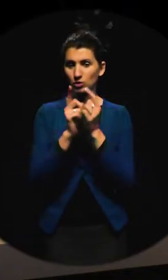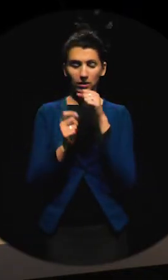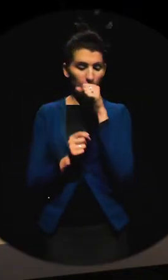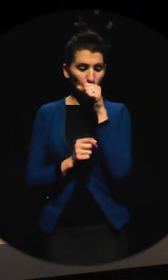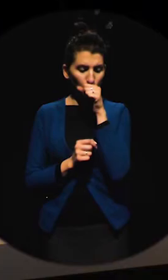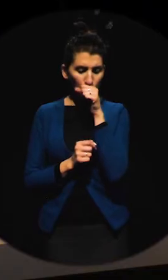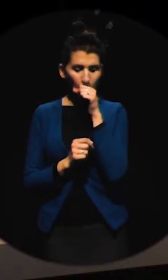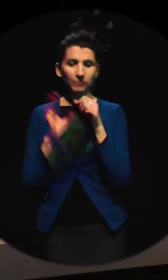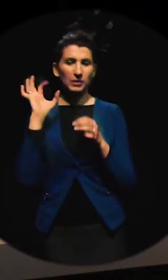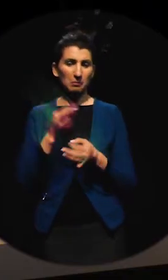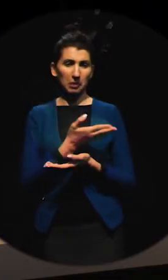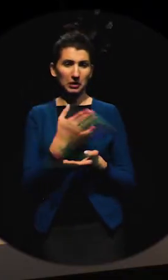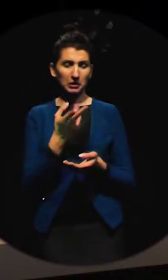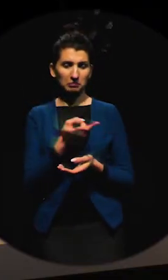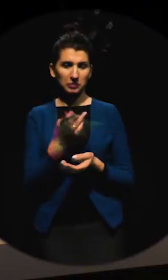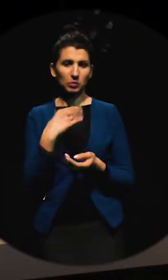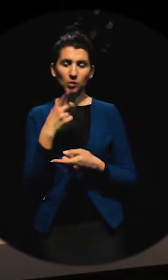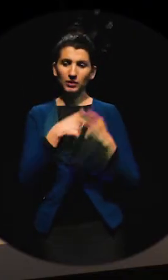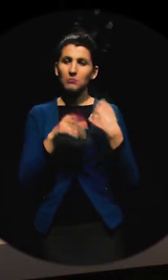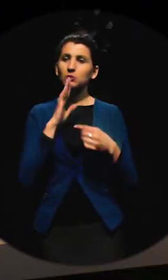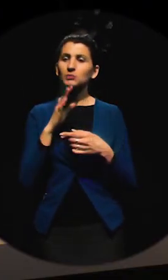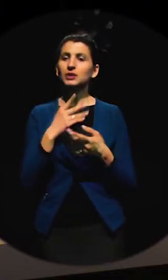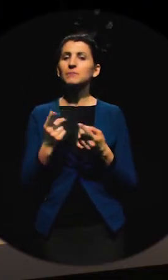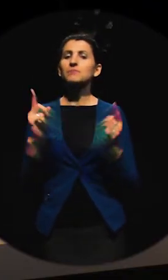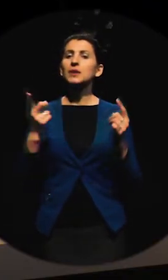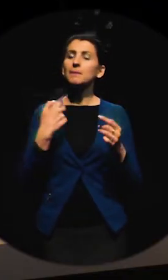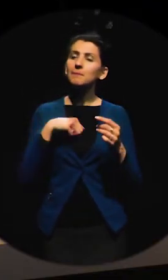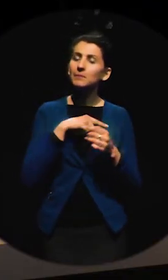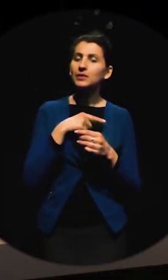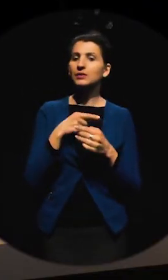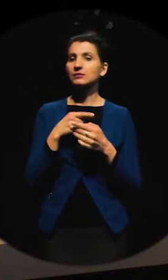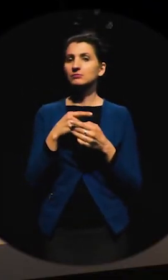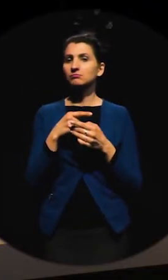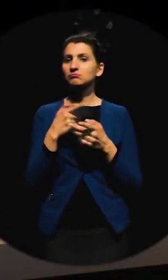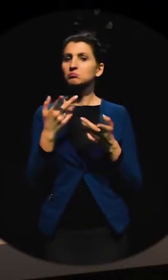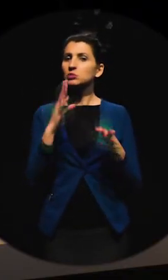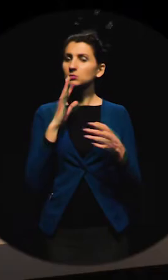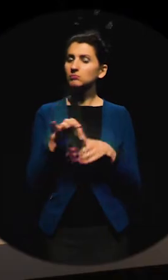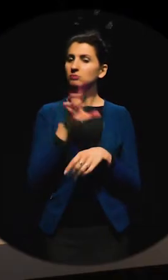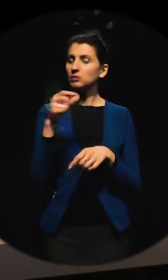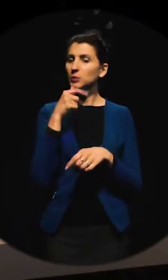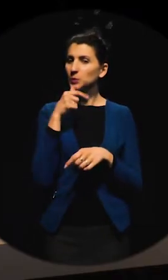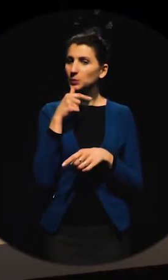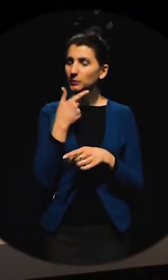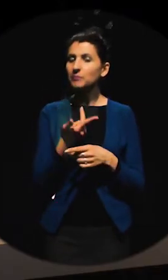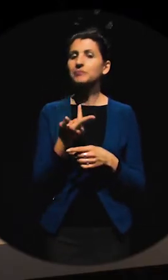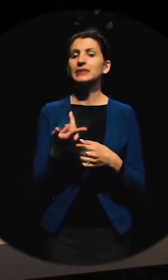mówiły. No, to spotkanie, czyli wyjście poza siebie. My wychodzimy poza tych widzów gapiących się, a